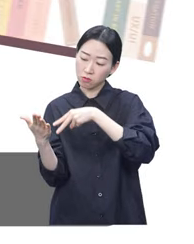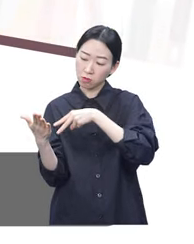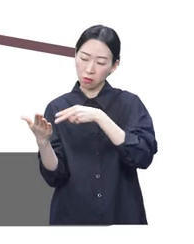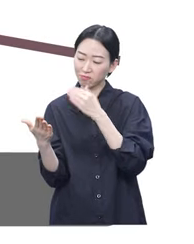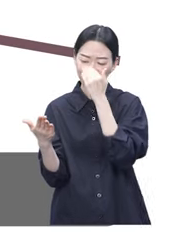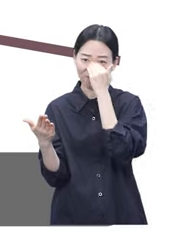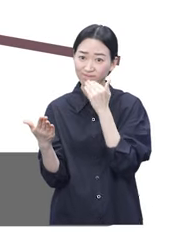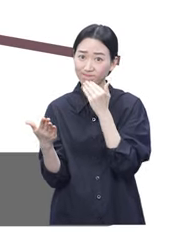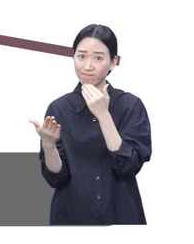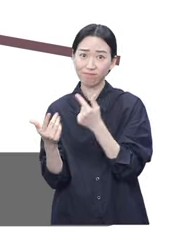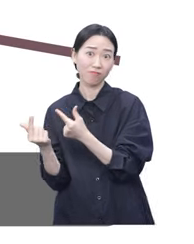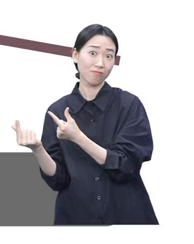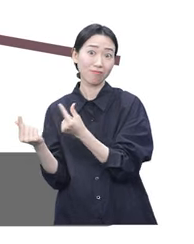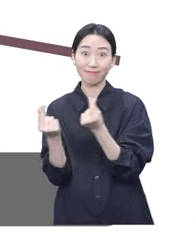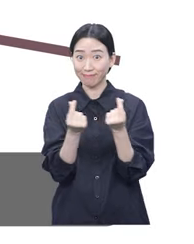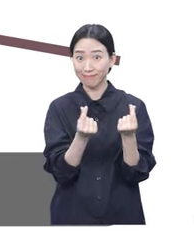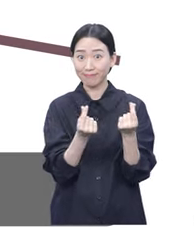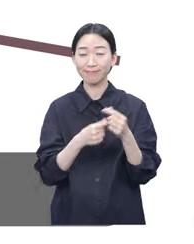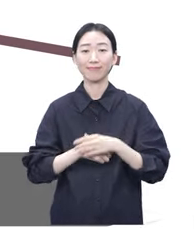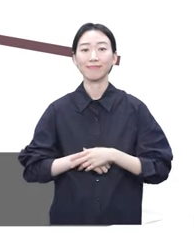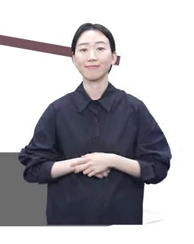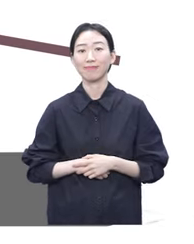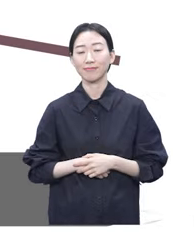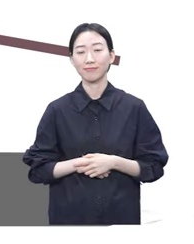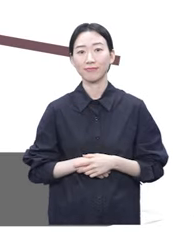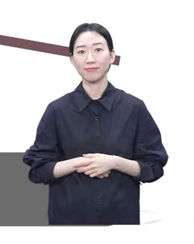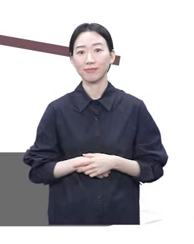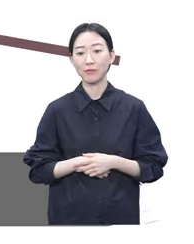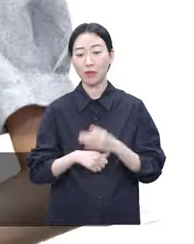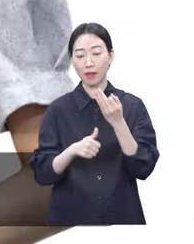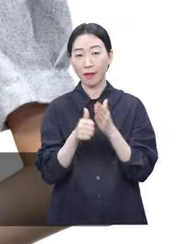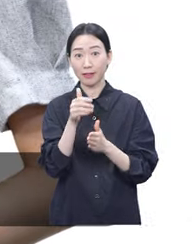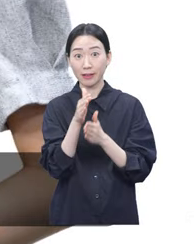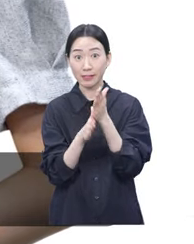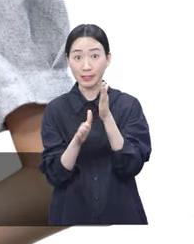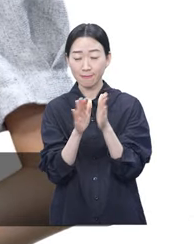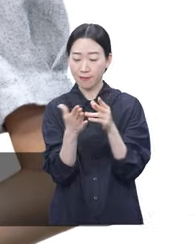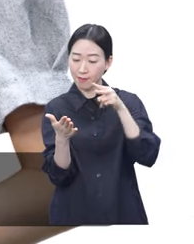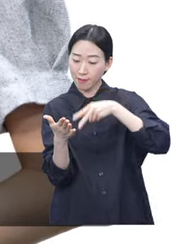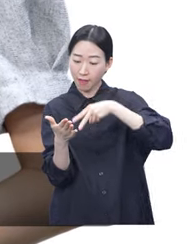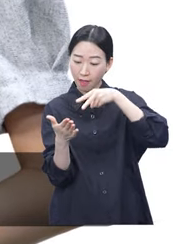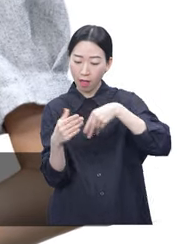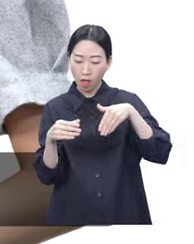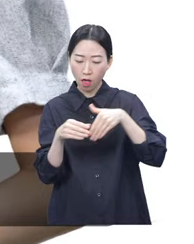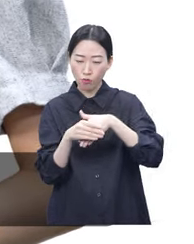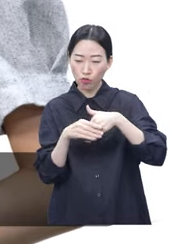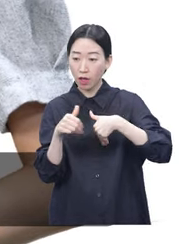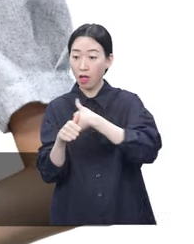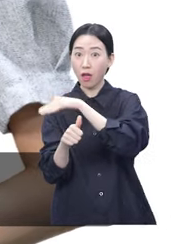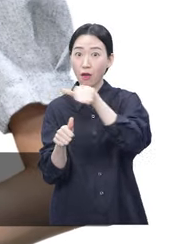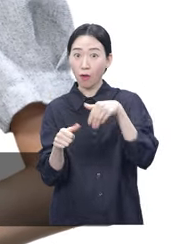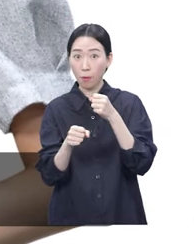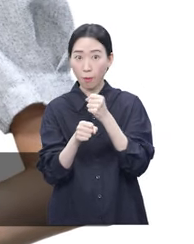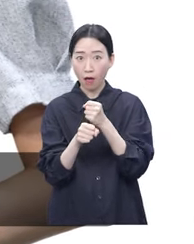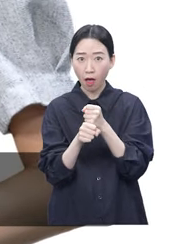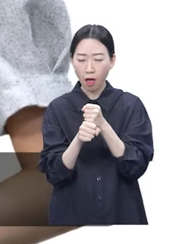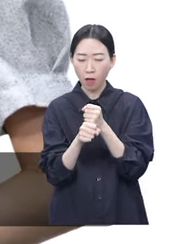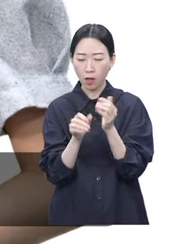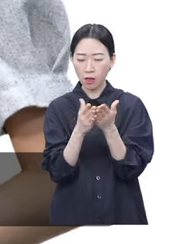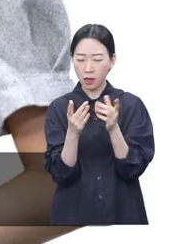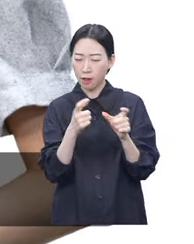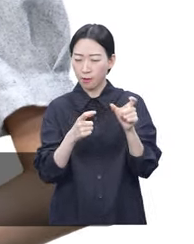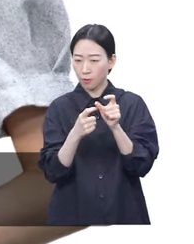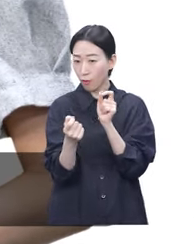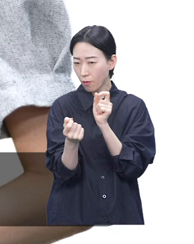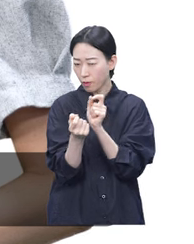점점 거리감이 생기는 느낌, 이거 저만 드는 건 아니겠죠? 안양시는 독서 문화 환경을 조성해 시민들이 책과